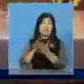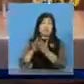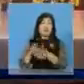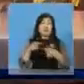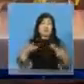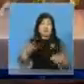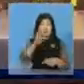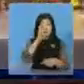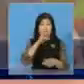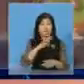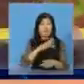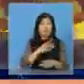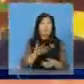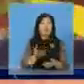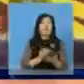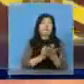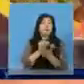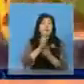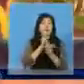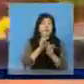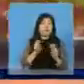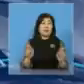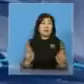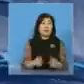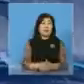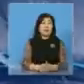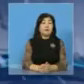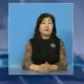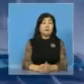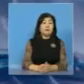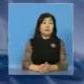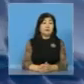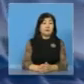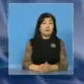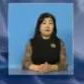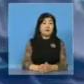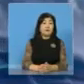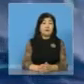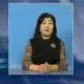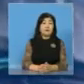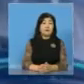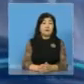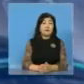разных странах, где был отмечен высокими наградами. Анастасия Евсеева, Азамат Сауханов, телеканал «Актюбе».